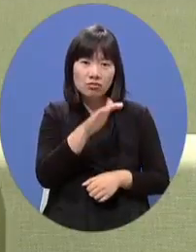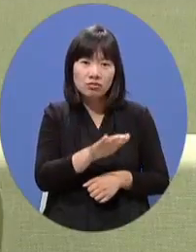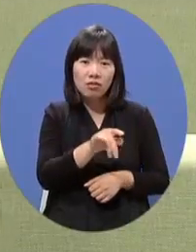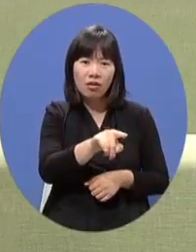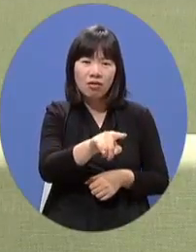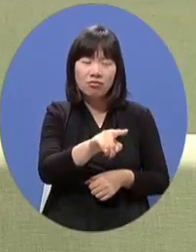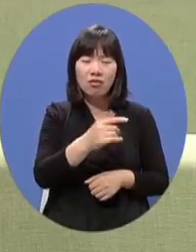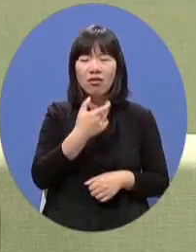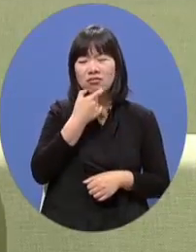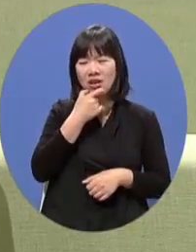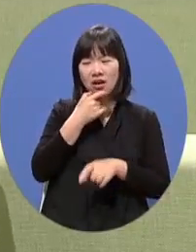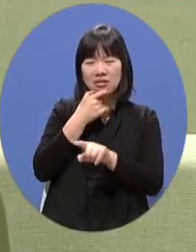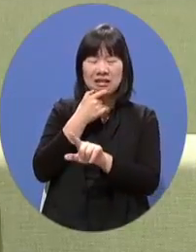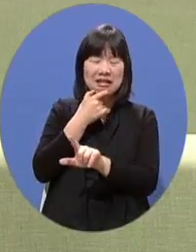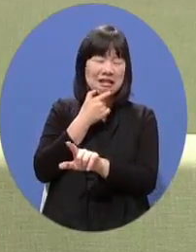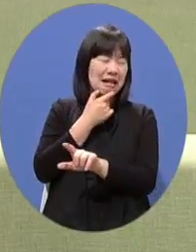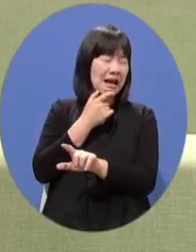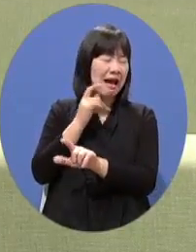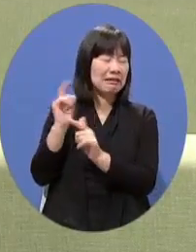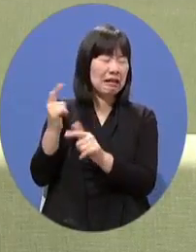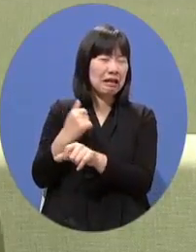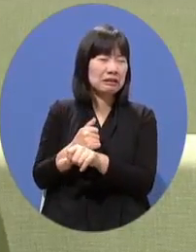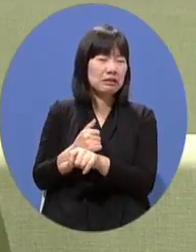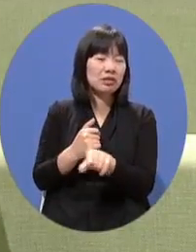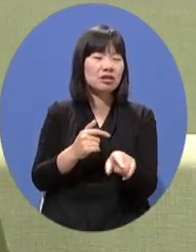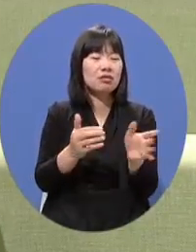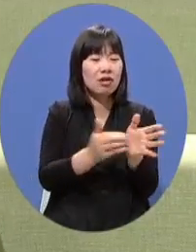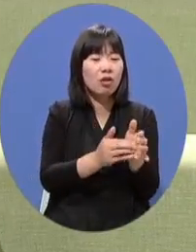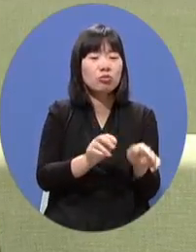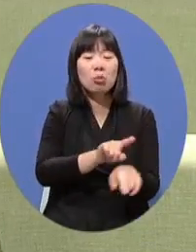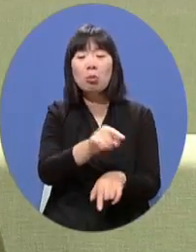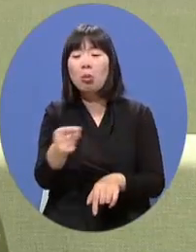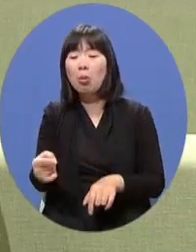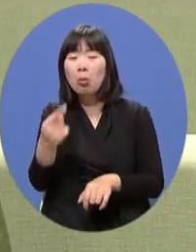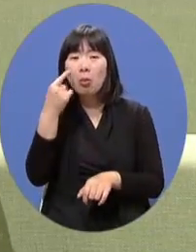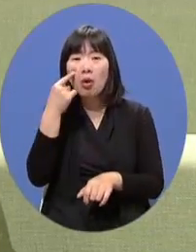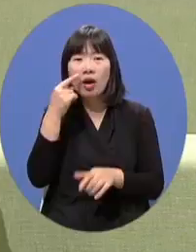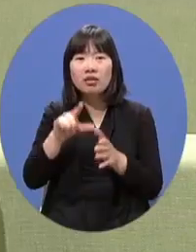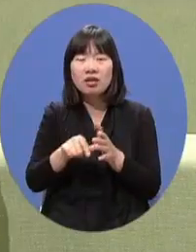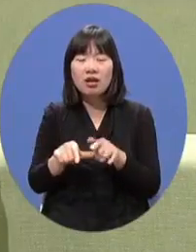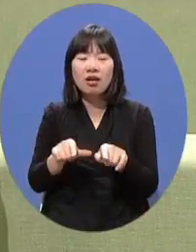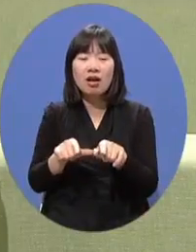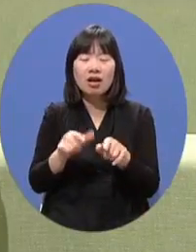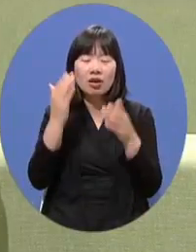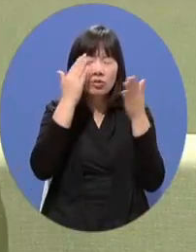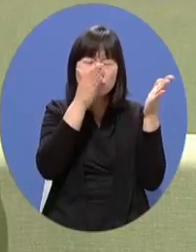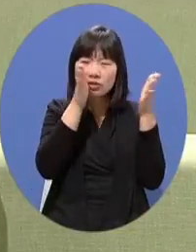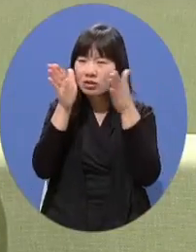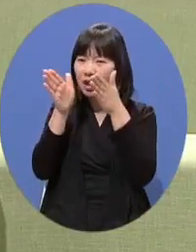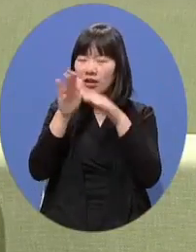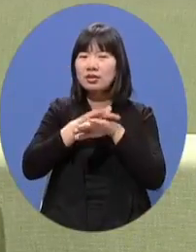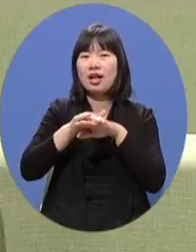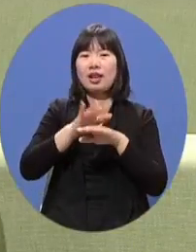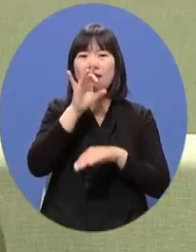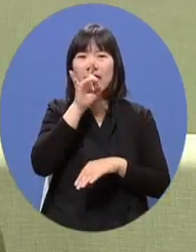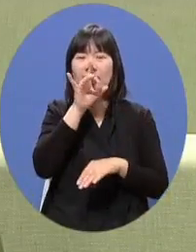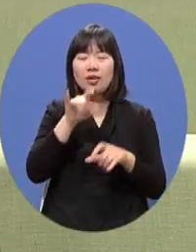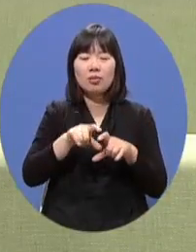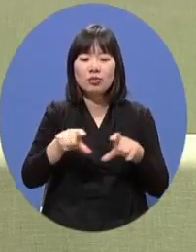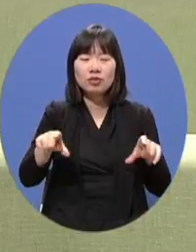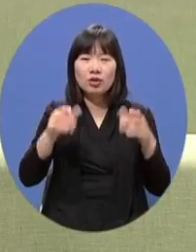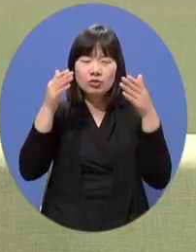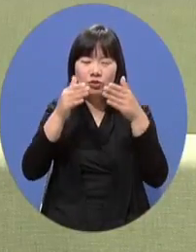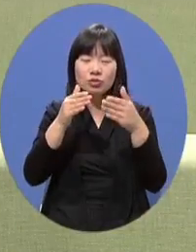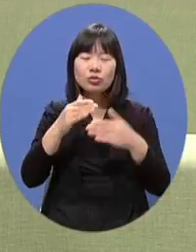이게 이제 좀 싫어하는 거나 안 하고 싶은 거를 이렇게 자, 이제 이거 그만하고 이거 하자. 그랬을 때 이걸 잘 움직여지지 않는다는 거. 근데 이게 보통